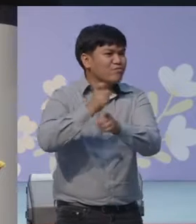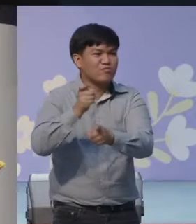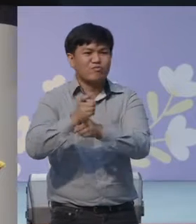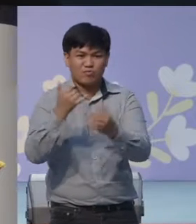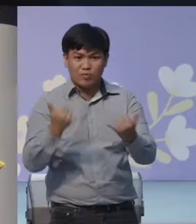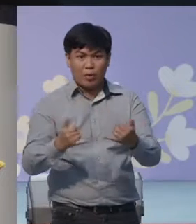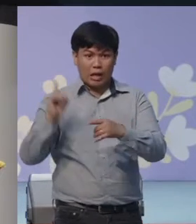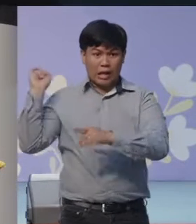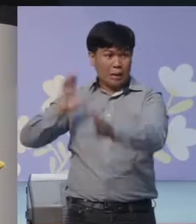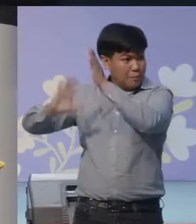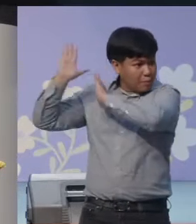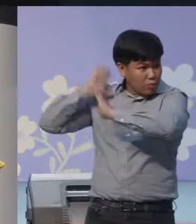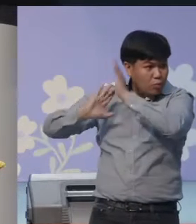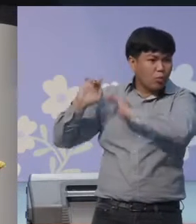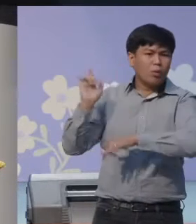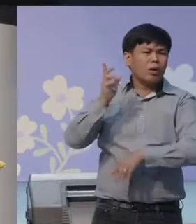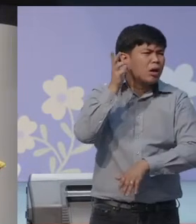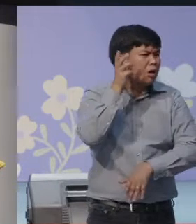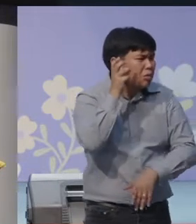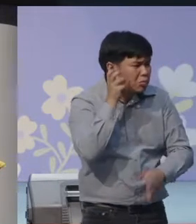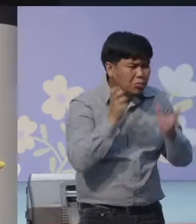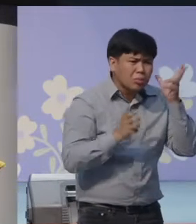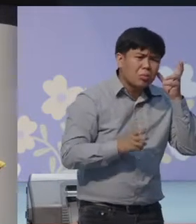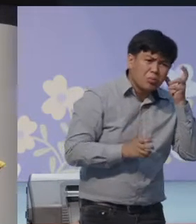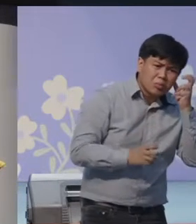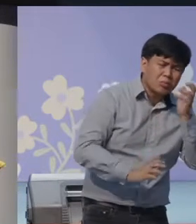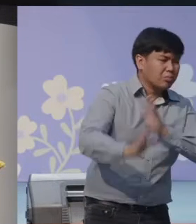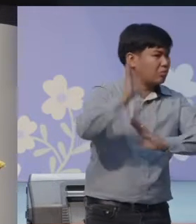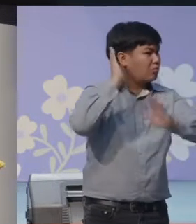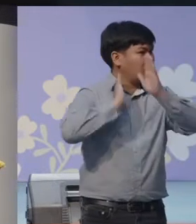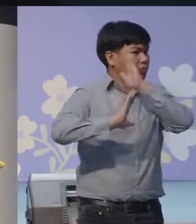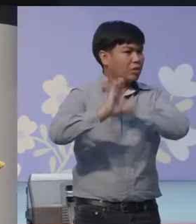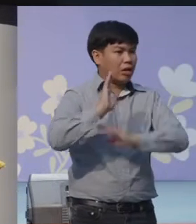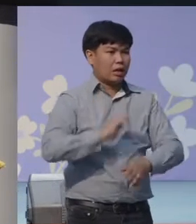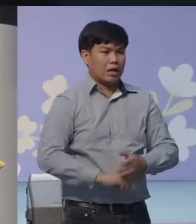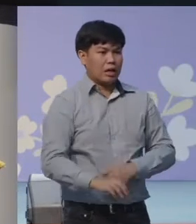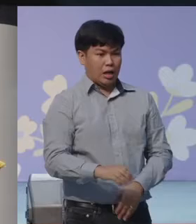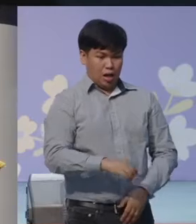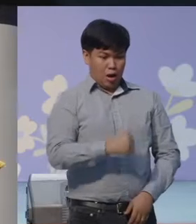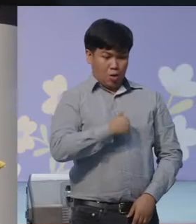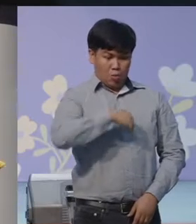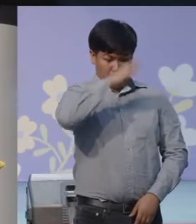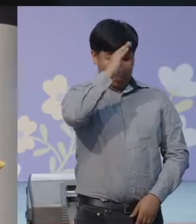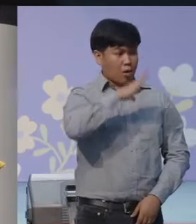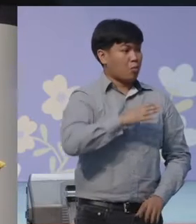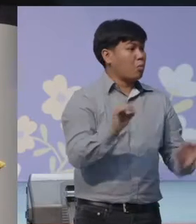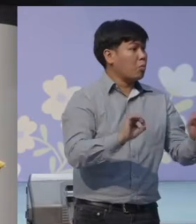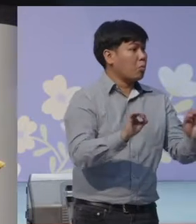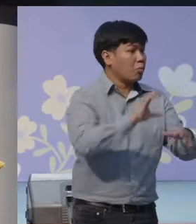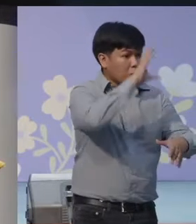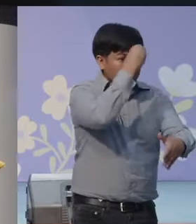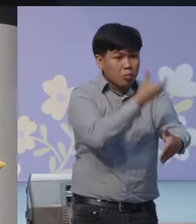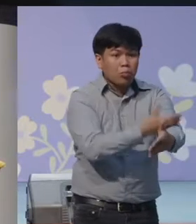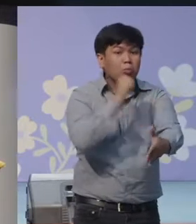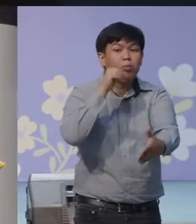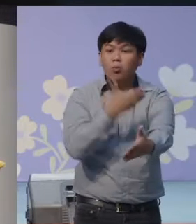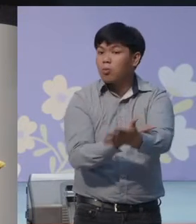ko, naririnig ko yan. Pagka yung mga lalaking asawa na walang anak, nakakantsawan.